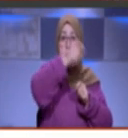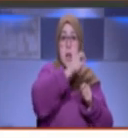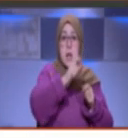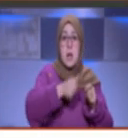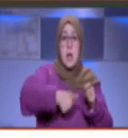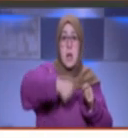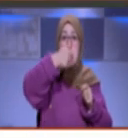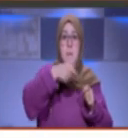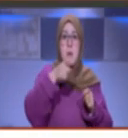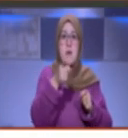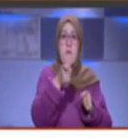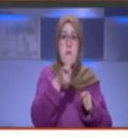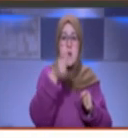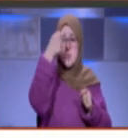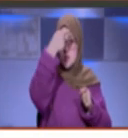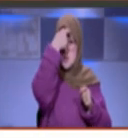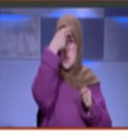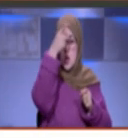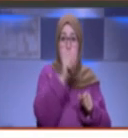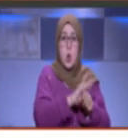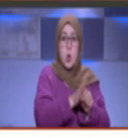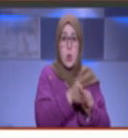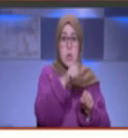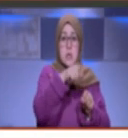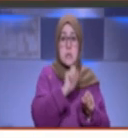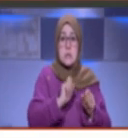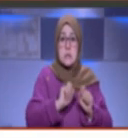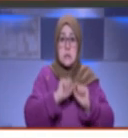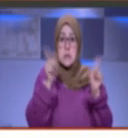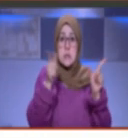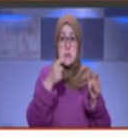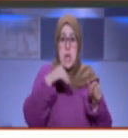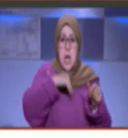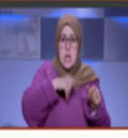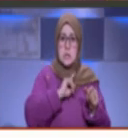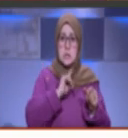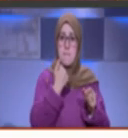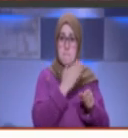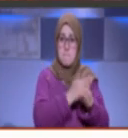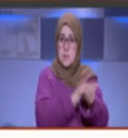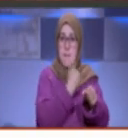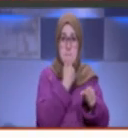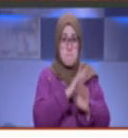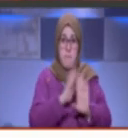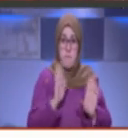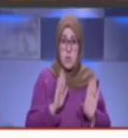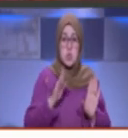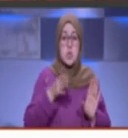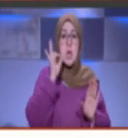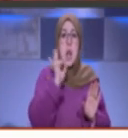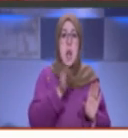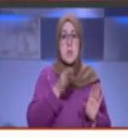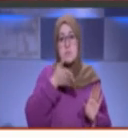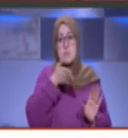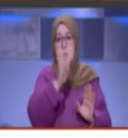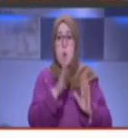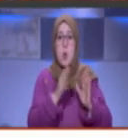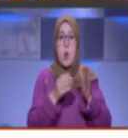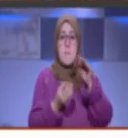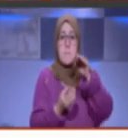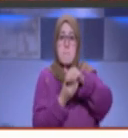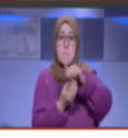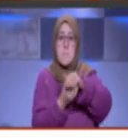بفيروس كورونا المستجد والتي لا تظهر عليها أي أعراض إلى نزل الشباب والمدن الجامعية، والتي تشهد